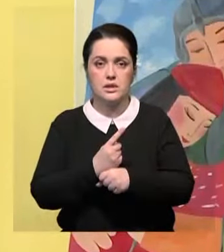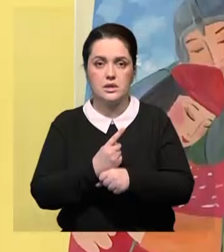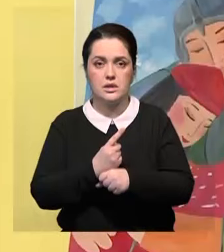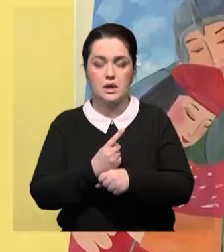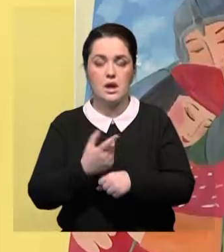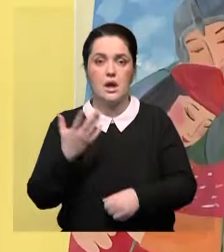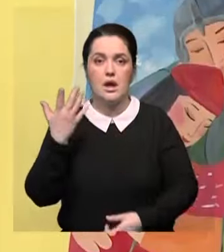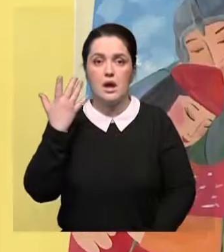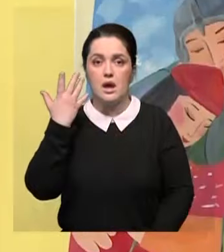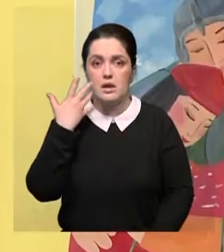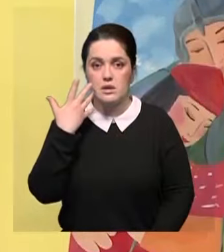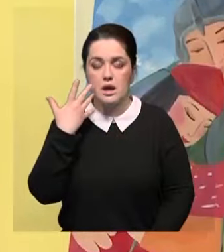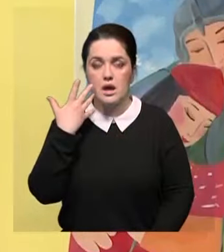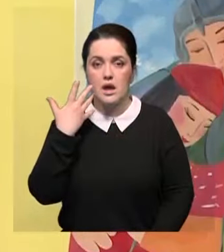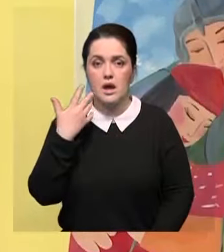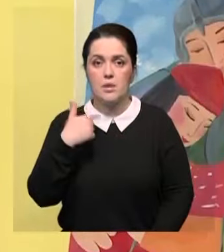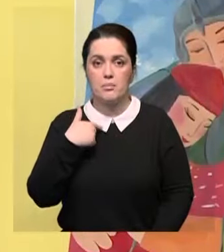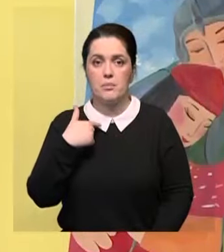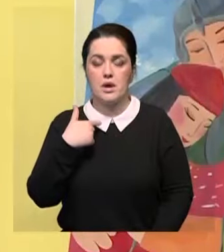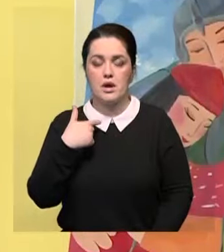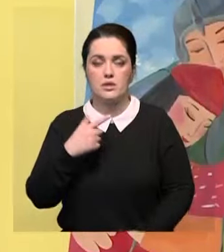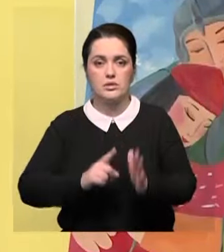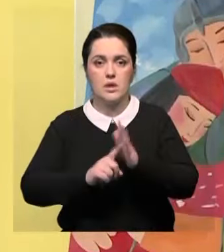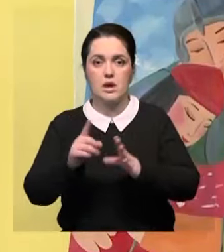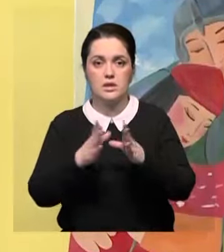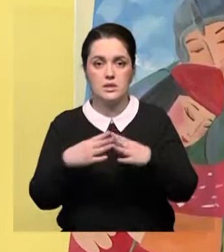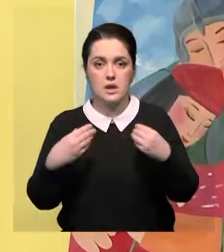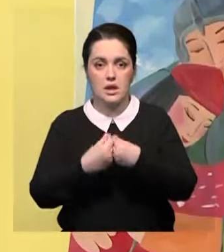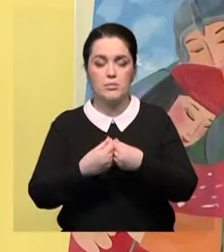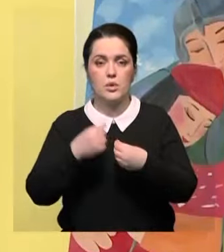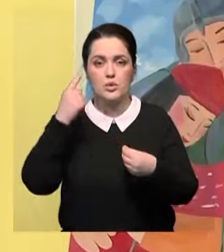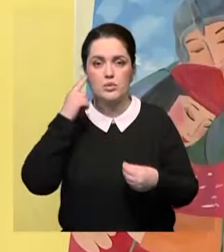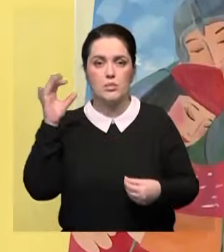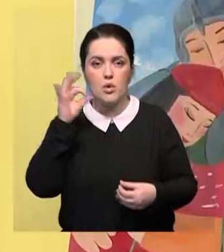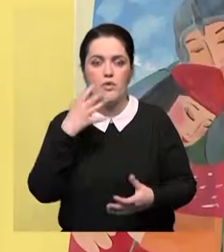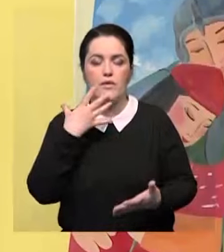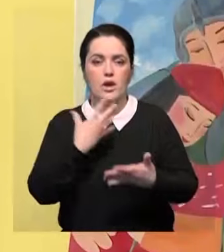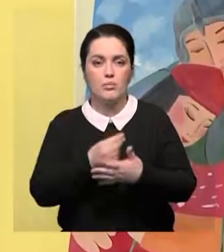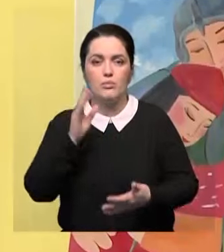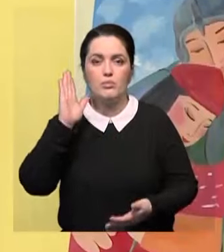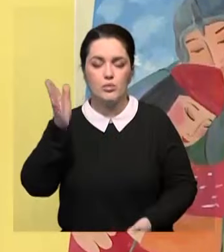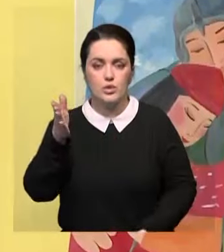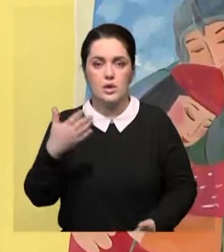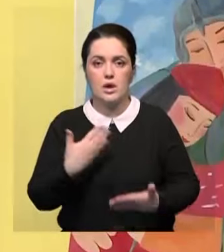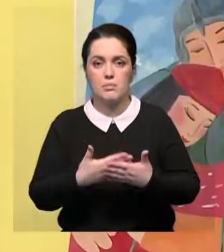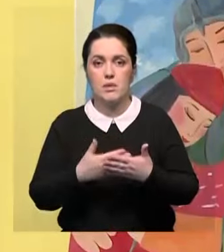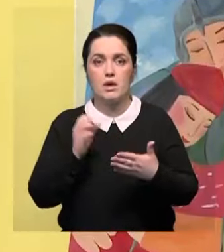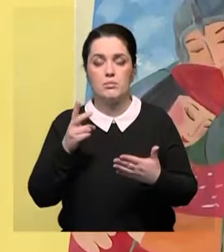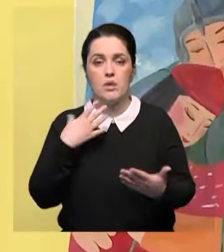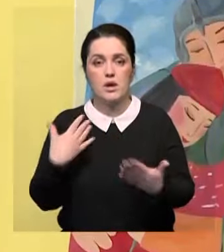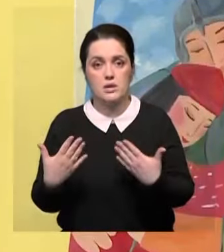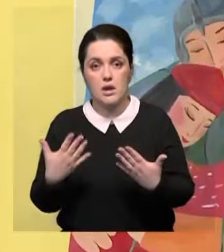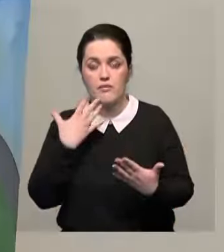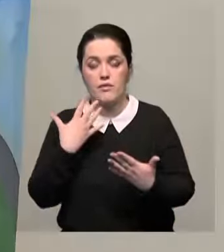когда мы по большей степени заводим семью, мы сразу думаем о своем именно будущем. Допустим, как мы будем относиться к